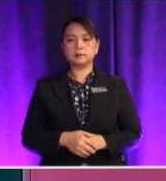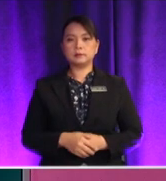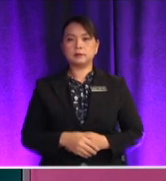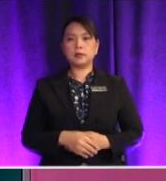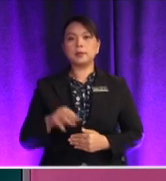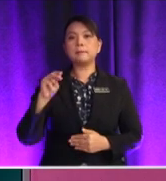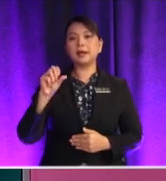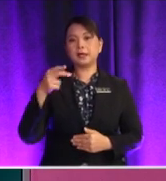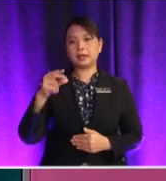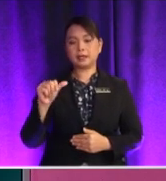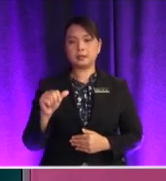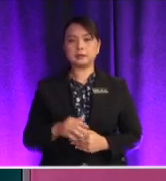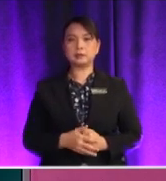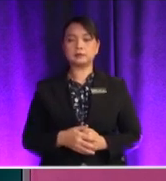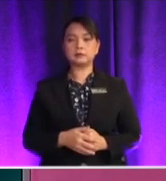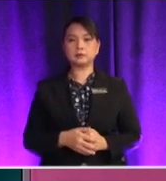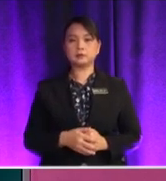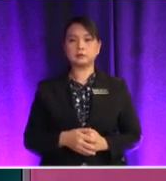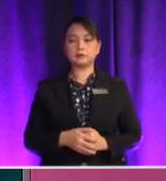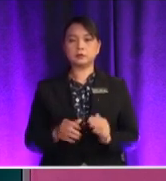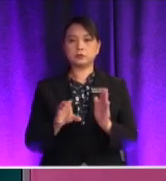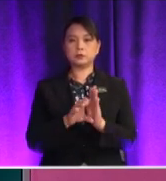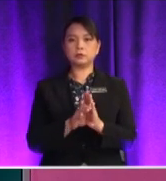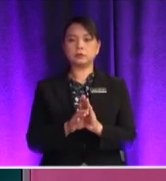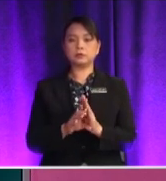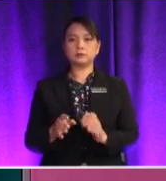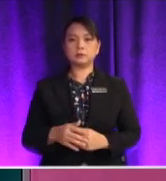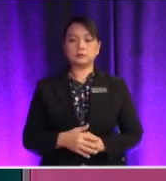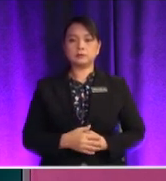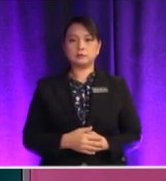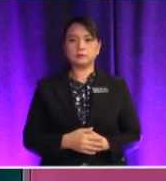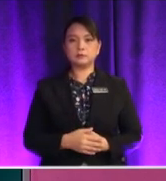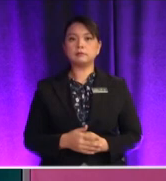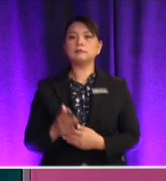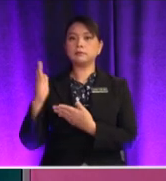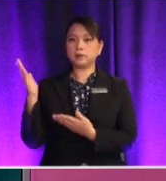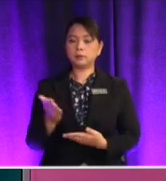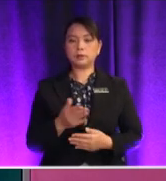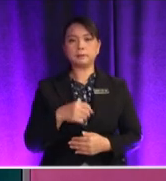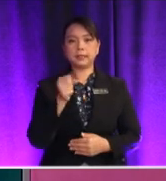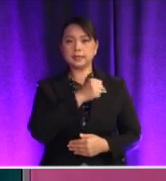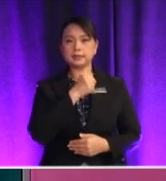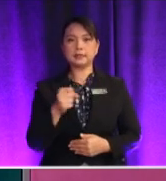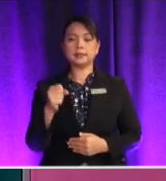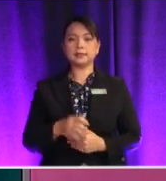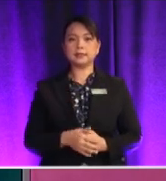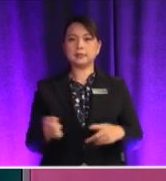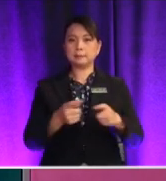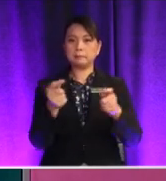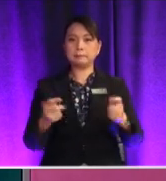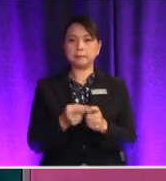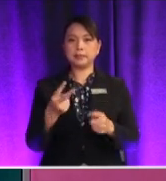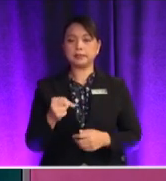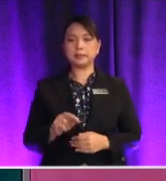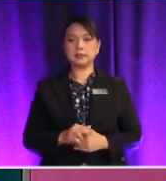membawa etnik Sabah dan Sarawak untuk mempersembahkan tarian mereka. Di situlah peranan ibu bapa untuk menunjukkan kepada